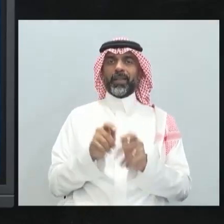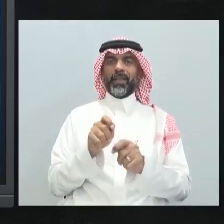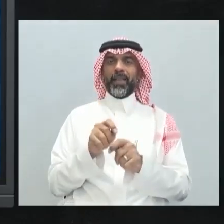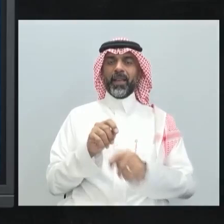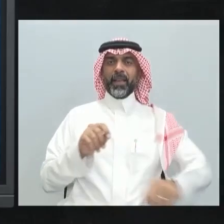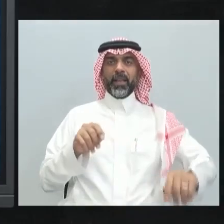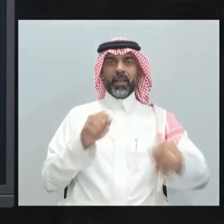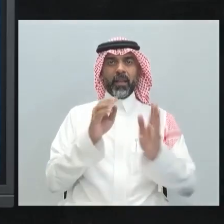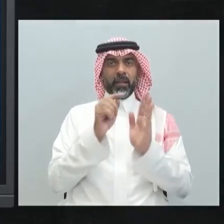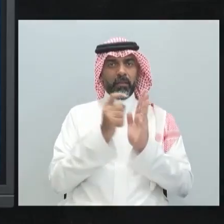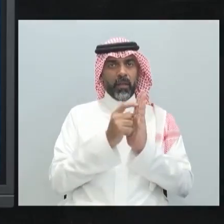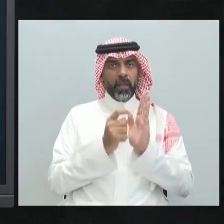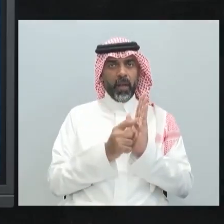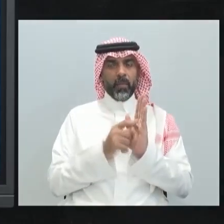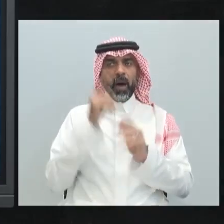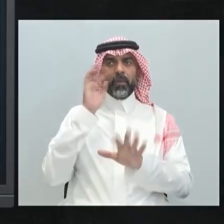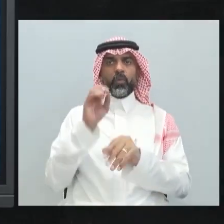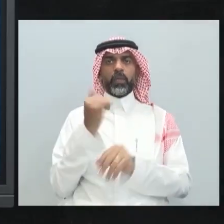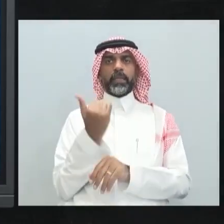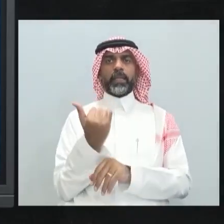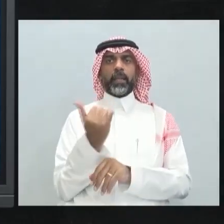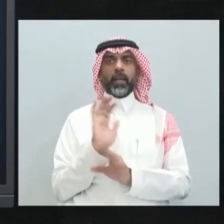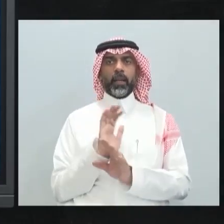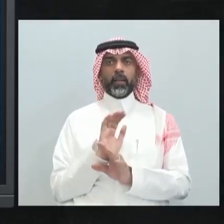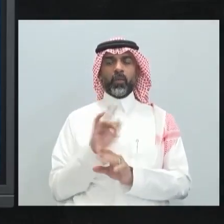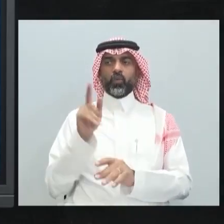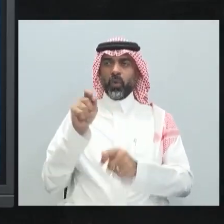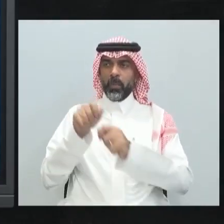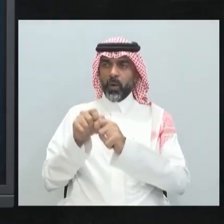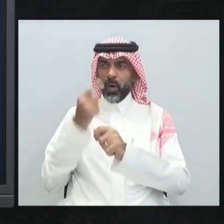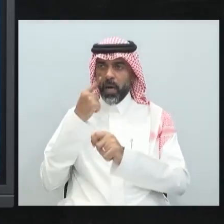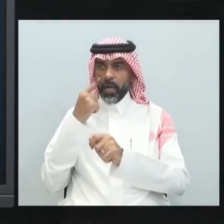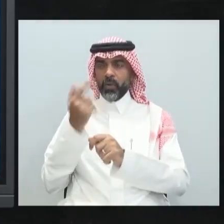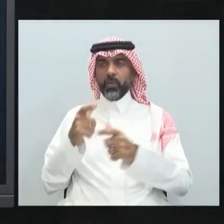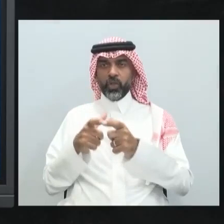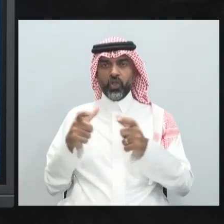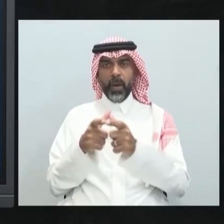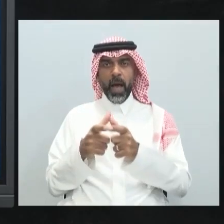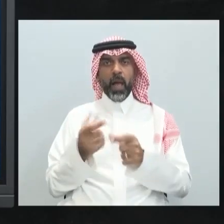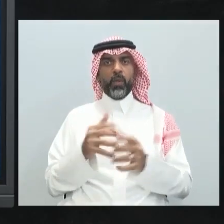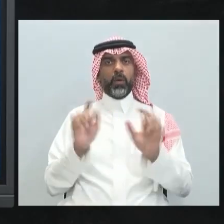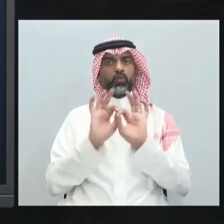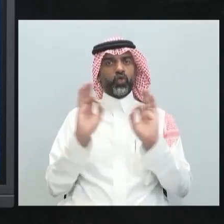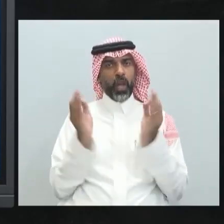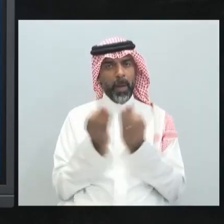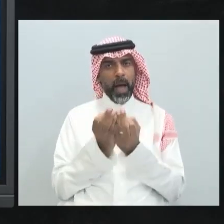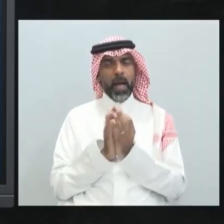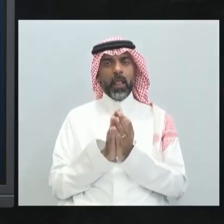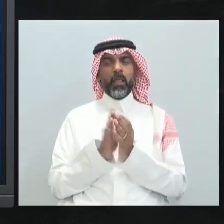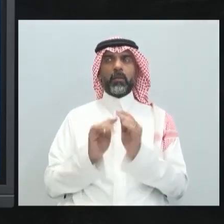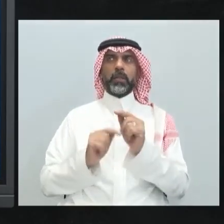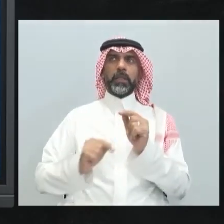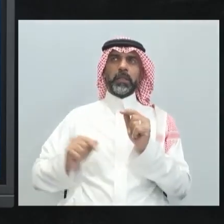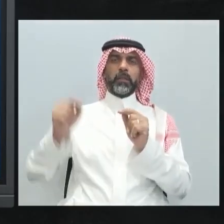للبيئه ذكرنا هنالك ست مستويات ذكرنا المخلوق الحي ثم الجماعه الحيويه ثم المجتمع الحيوي وعندما وصلنا